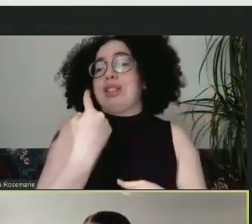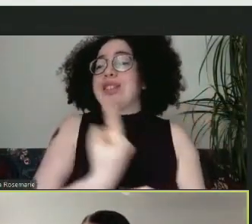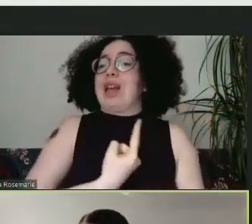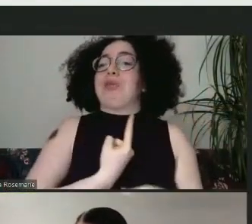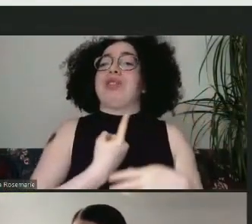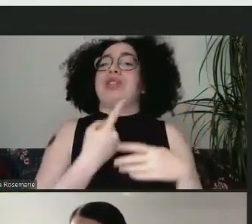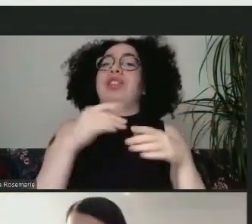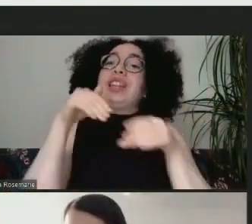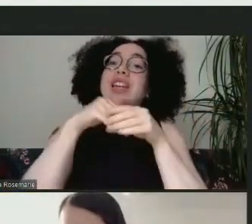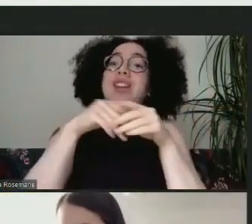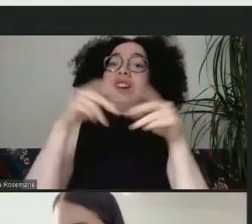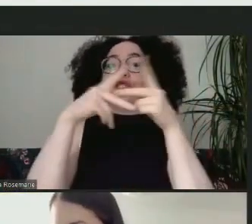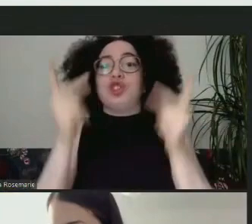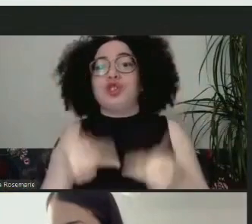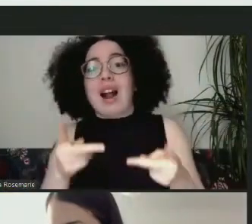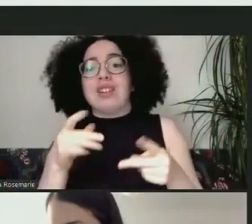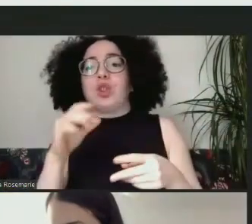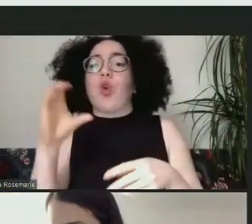Der